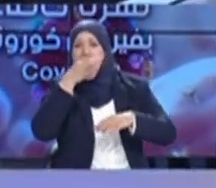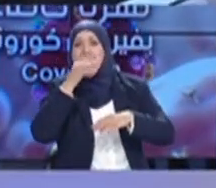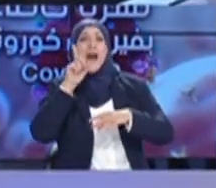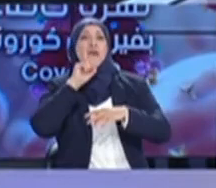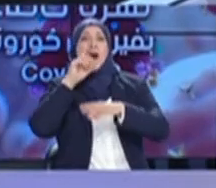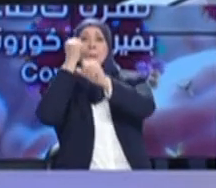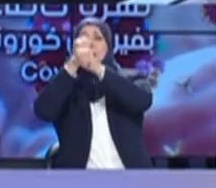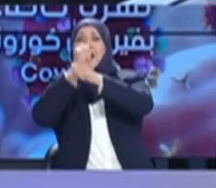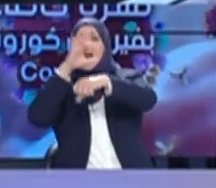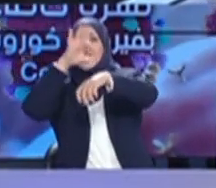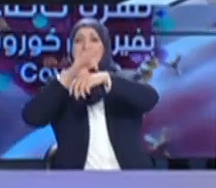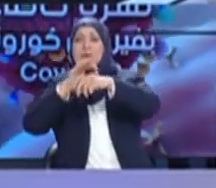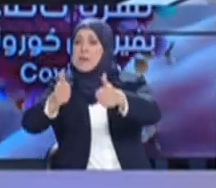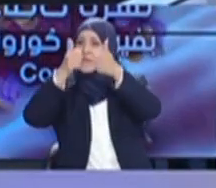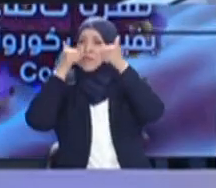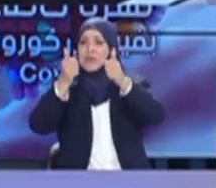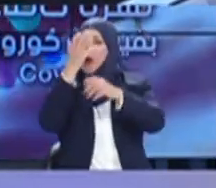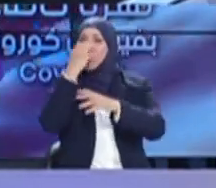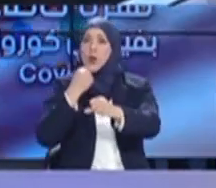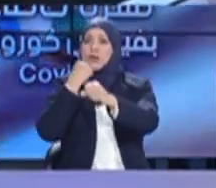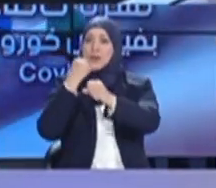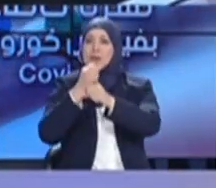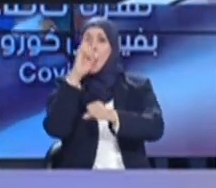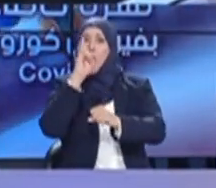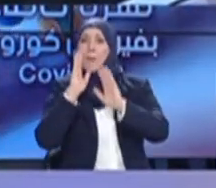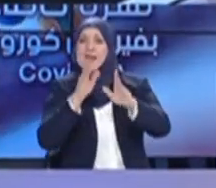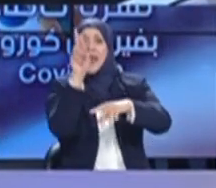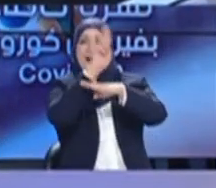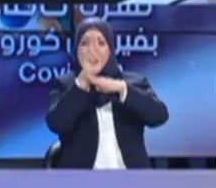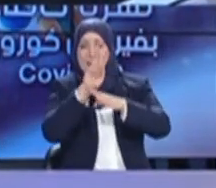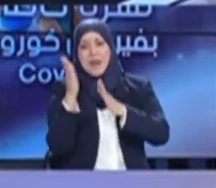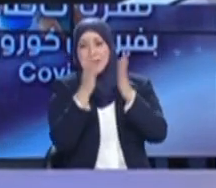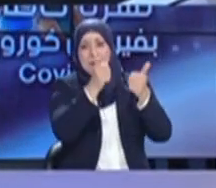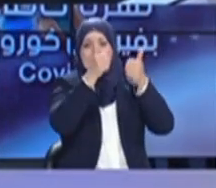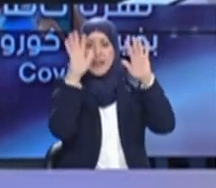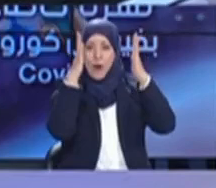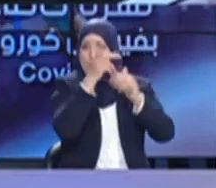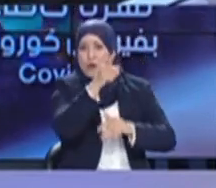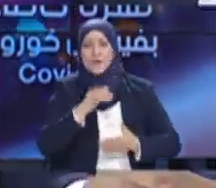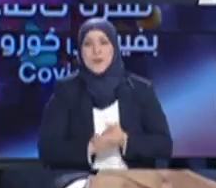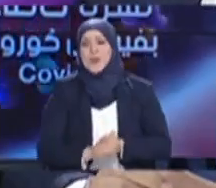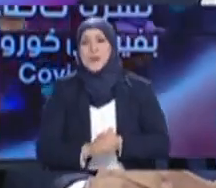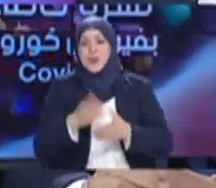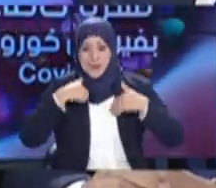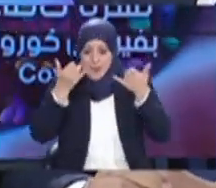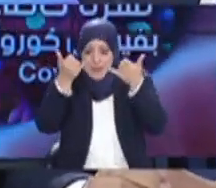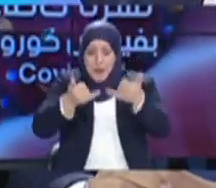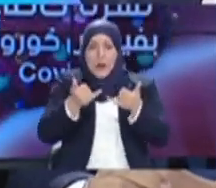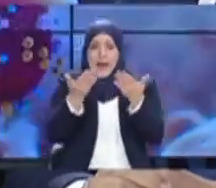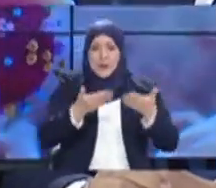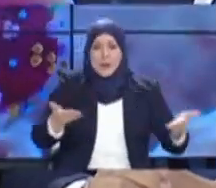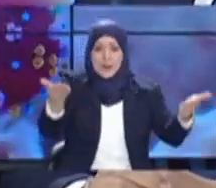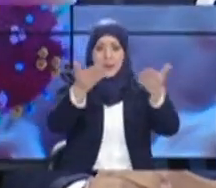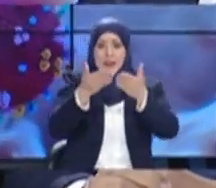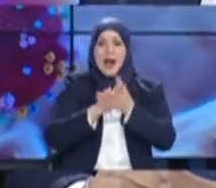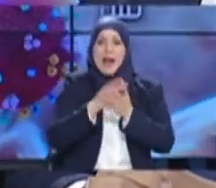شكون هم اللي يقع ايوائهم في الاقسام نتاعك وقداش طاقه استيعاب نتاعكم؟ بالنسبة للوقت الحالي احنا كما فهمك الساعة